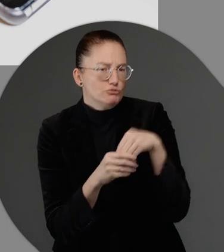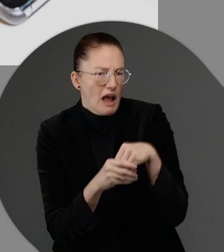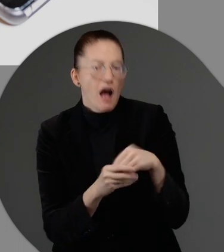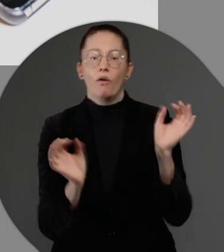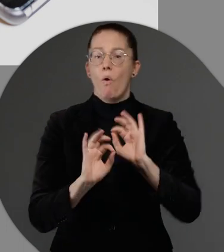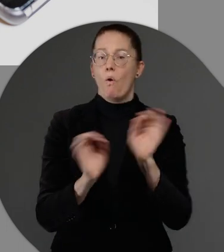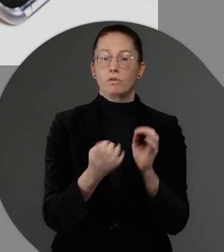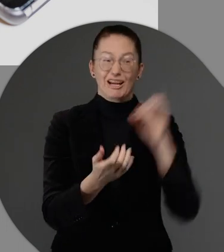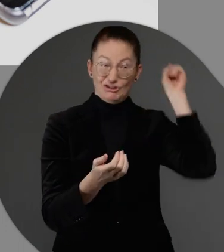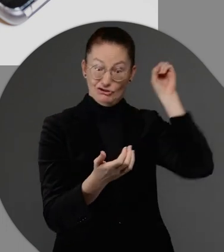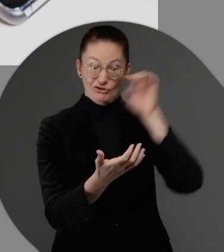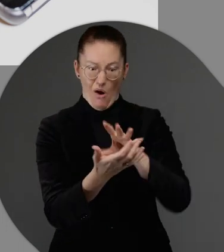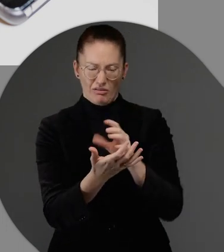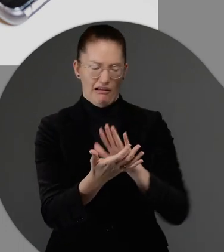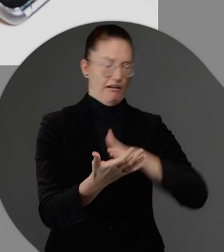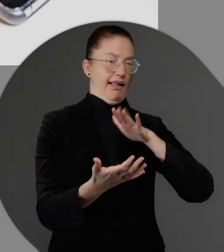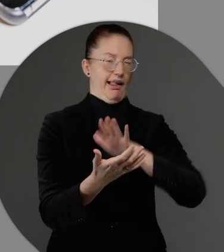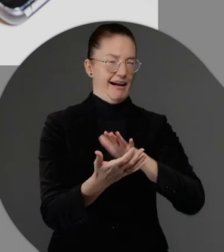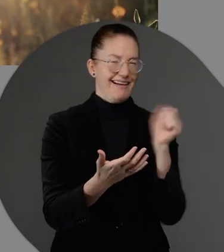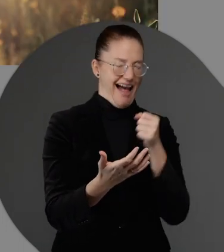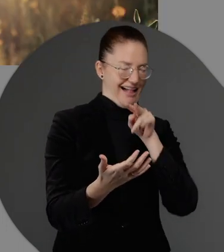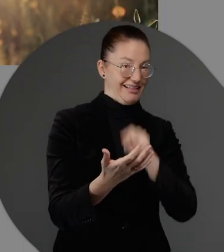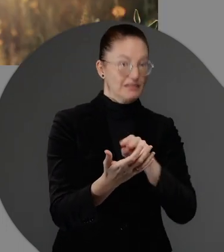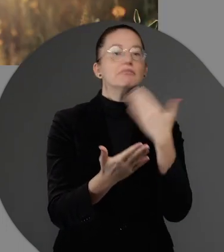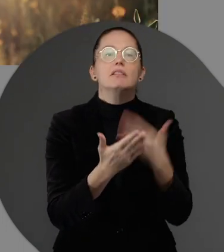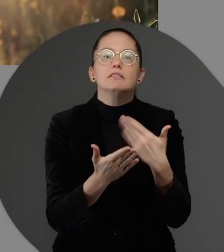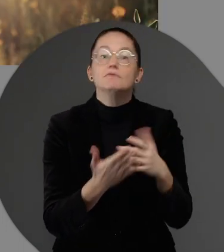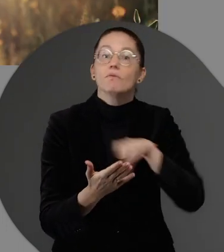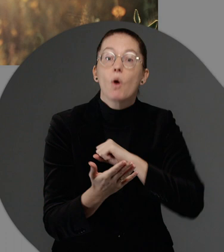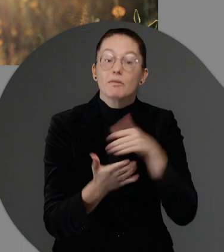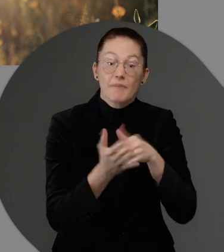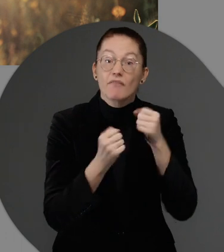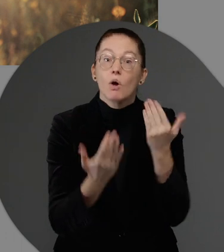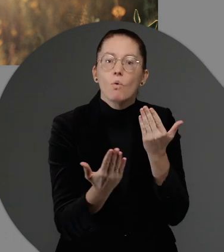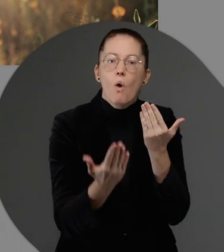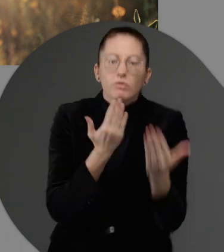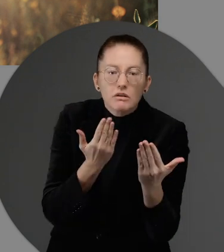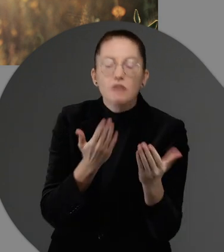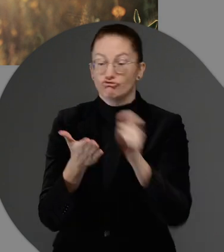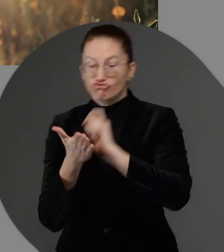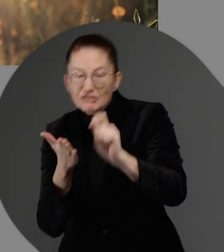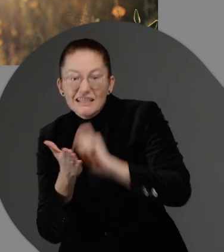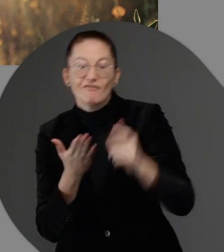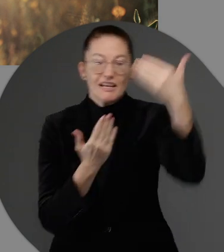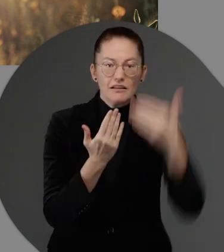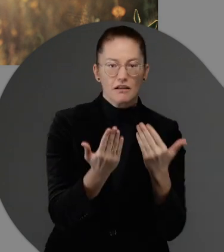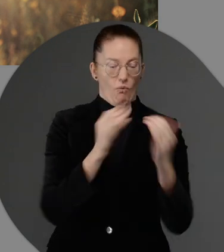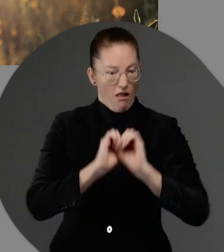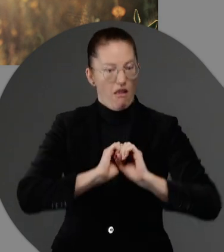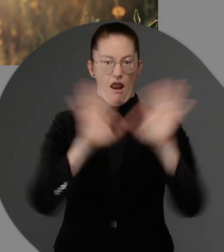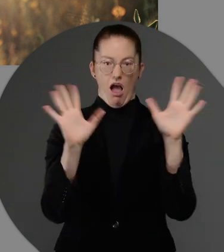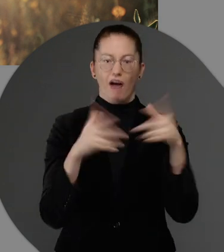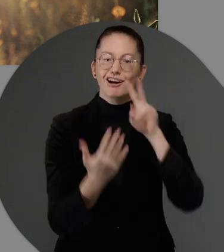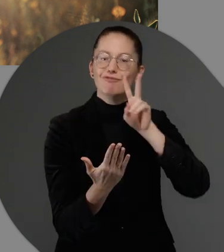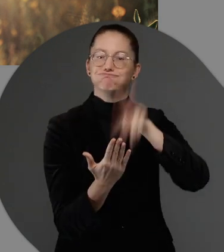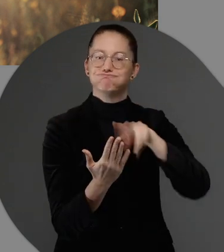Bildschirmbeleuchtung heruntergeregelt ist, weil der Akkustand schon etwas niedrig ist oder die Sonne aufs Handy scheint und alles spiegelt. Hohe Kontraste von Schrift und